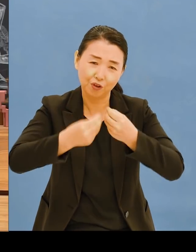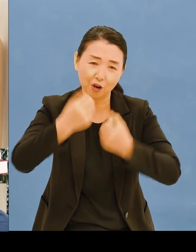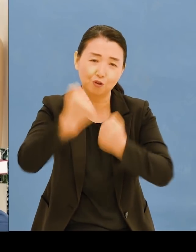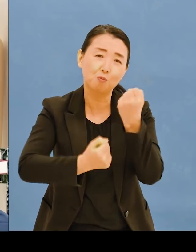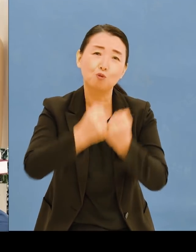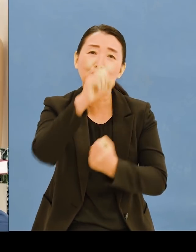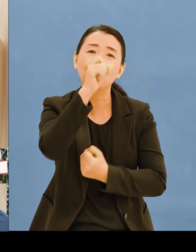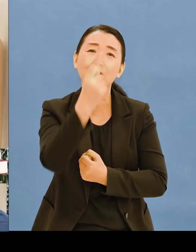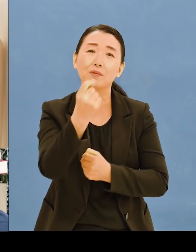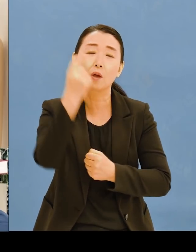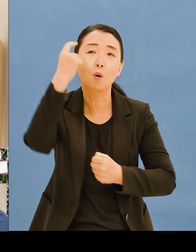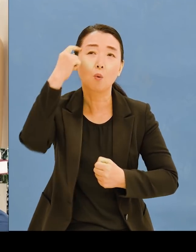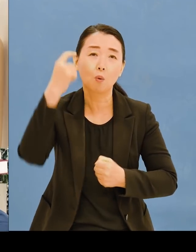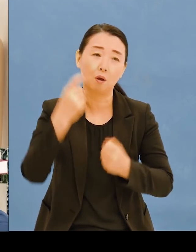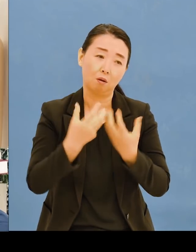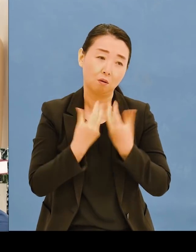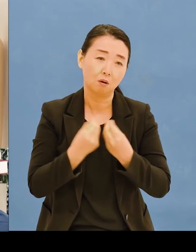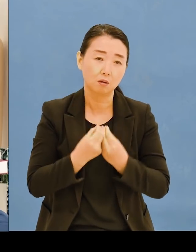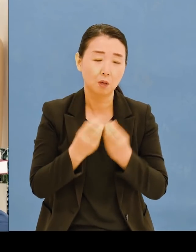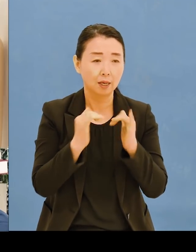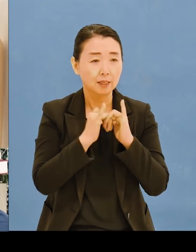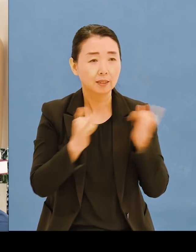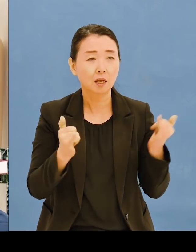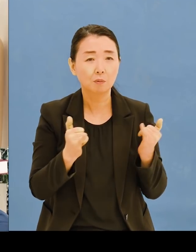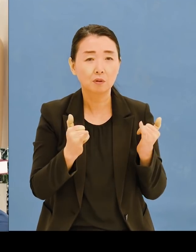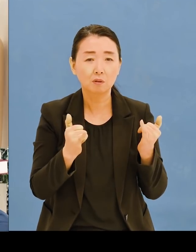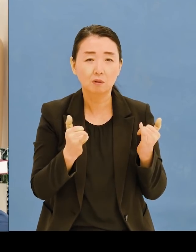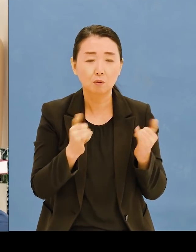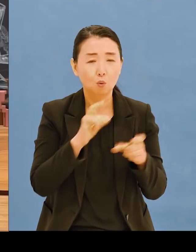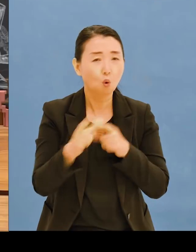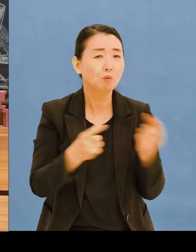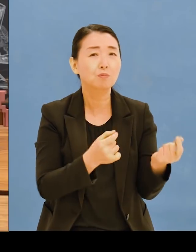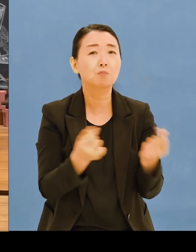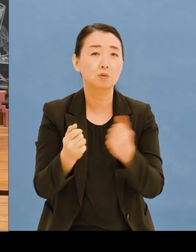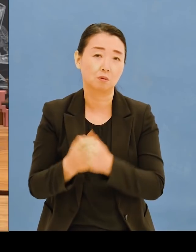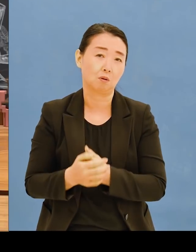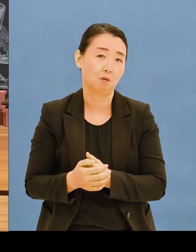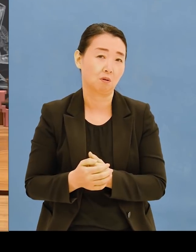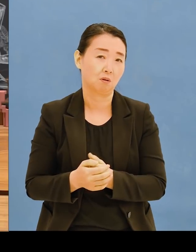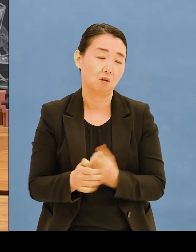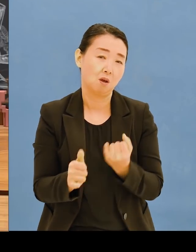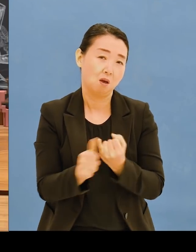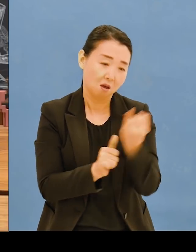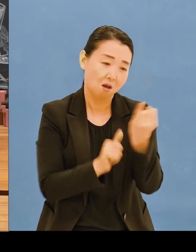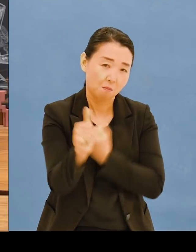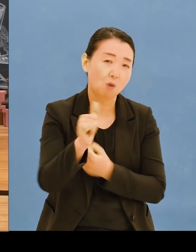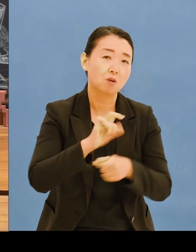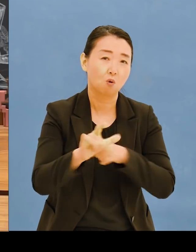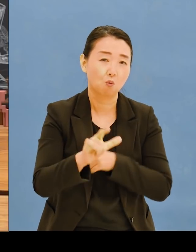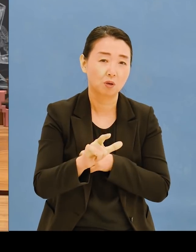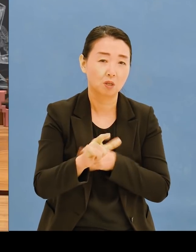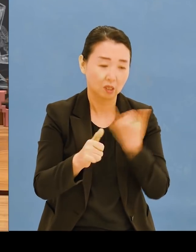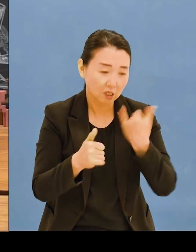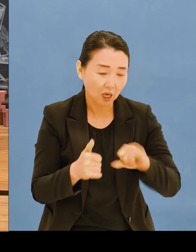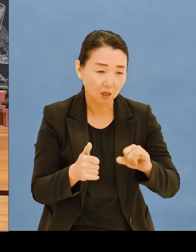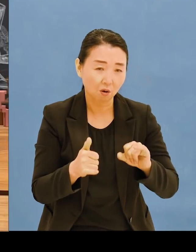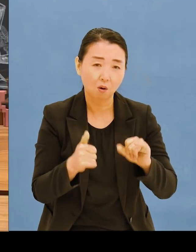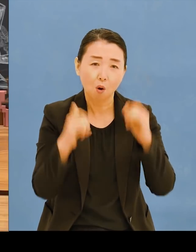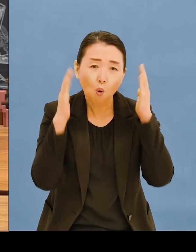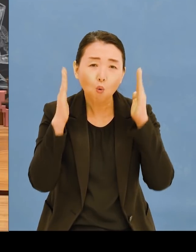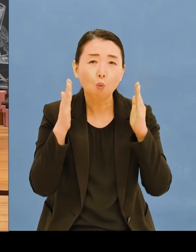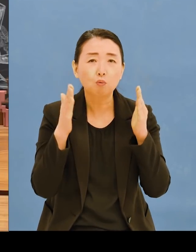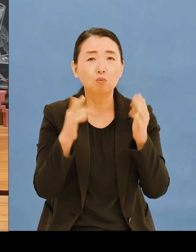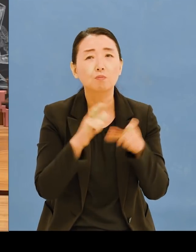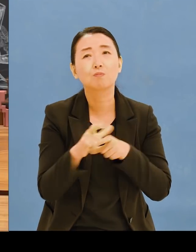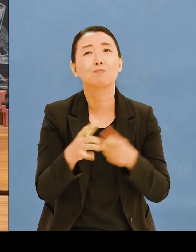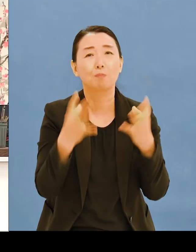얘기를 해줬으면 좋겠어요. 예를 들어서 인간들이 다 비슷한 고민을 하더라고요. 살아보니까 뭐 배우자 고민, 자녀 뭐 진학 문제, 그러니까